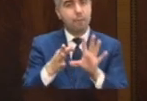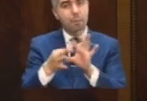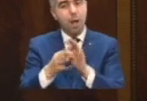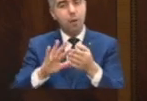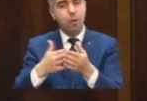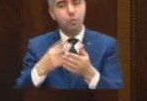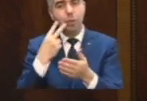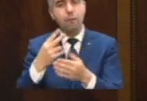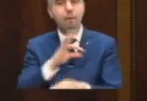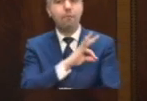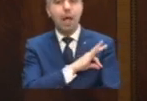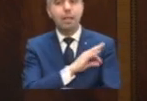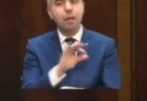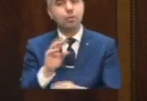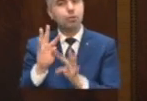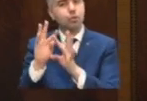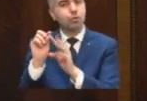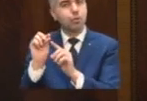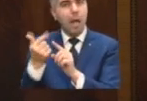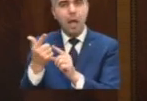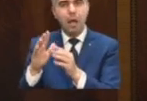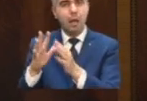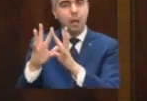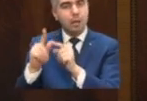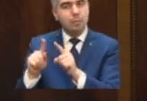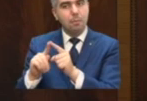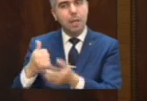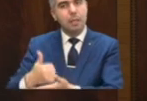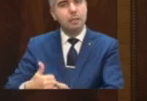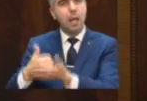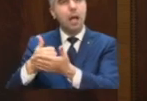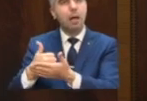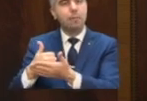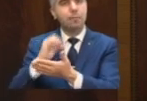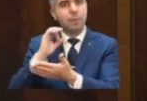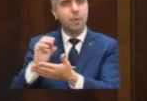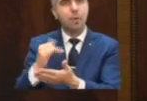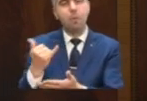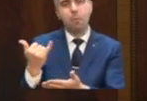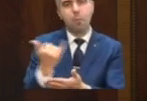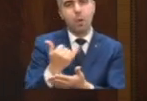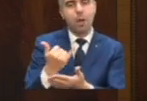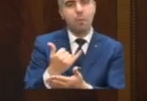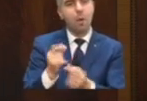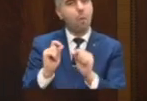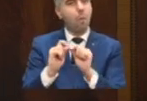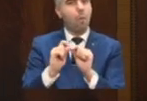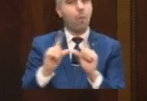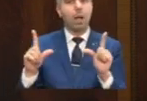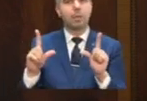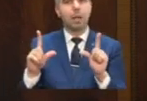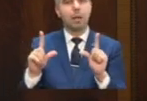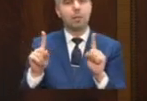الصوائر. اذا خصنا لابد نوضعوا معايير اخرى لدعم المقاولات الصناعيه مرتكزه على الحكامه والشفافيه